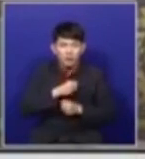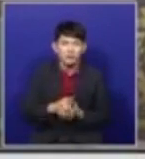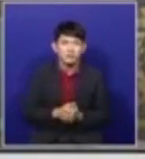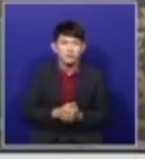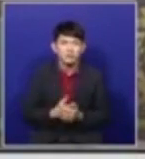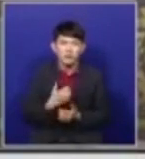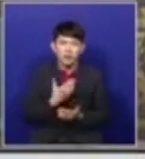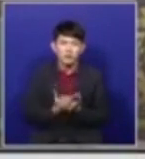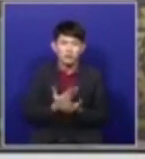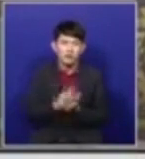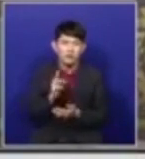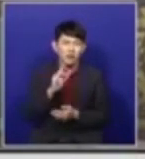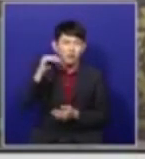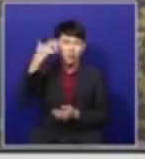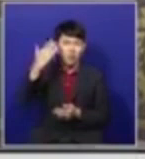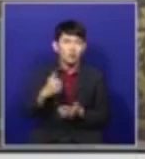ถ้าอยากใช้เงินก่อนก็คงจะแก้อย่ามาโทษผมว่าโดยไม่ได้มันผิดหลักการเอามันสาระการพิเศษก็คิดแบบพิเศษติ